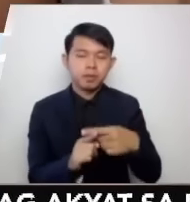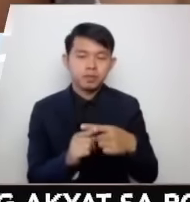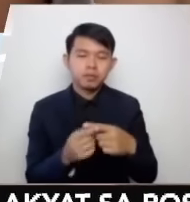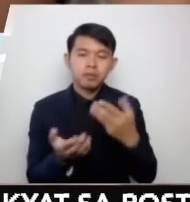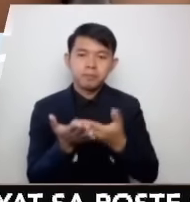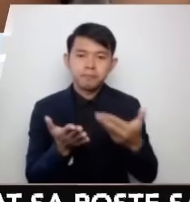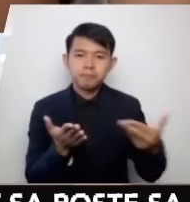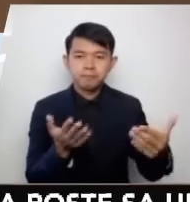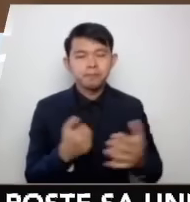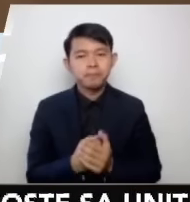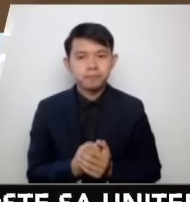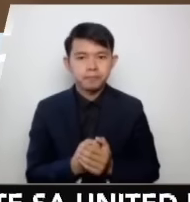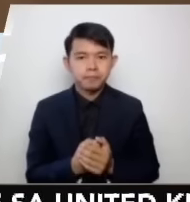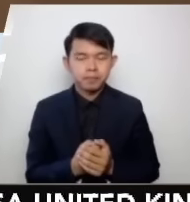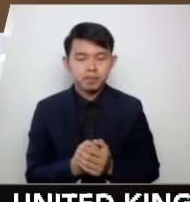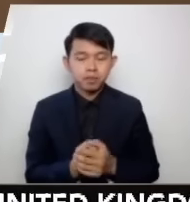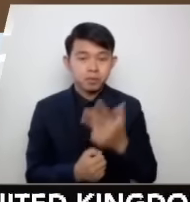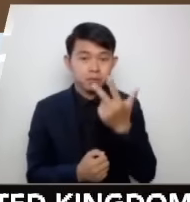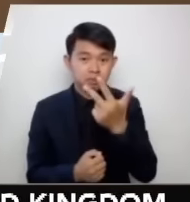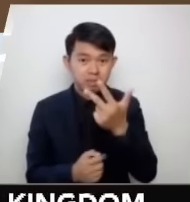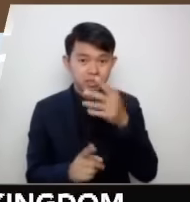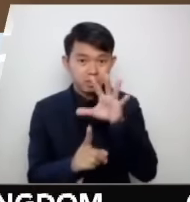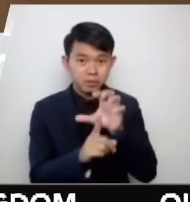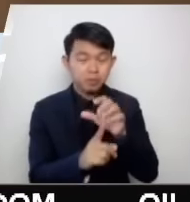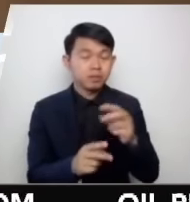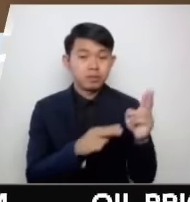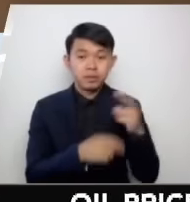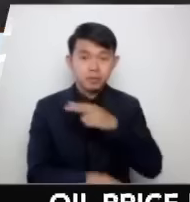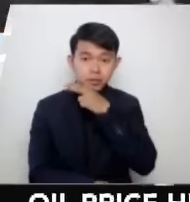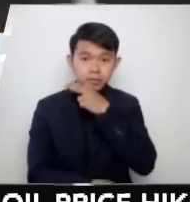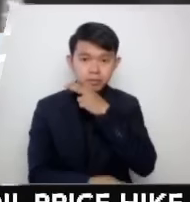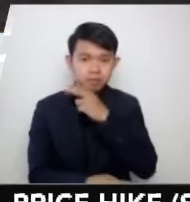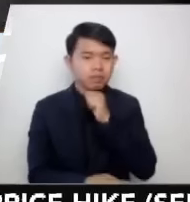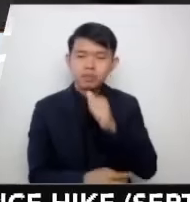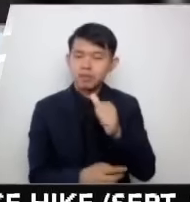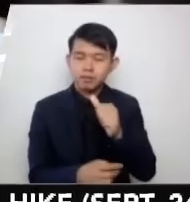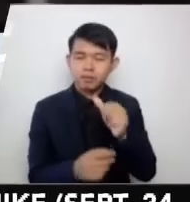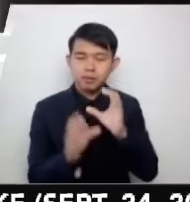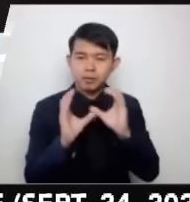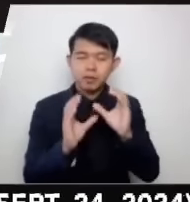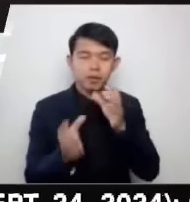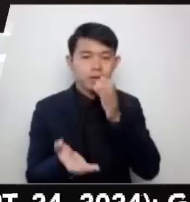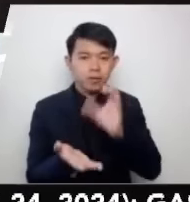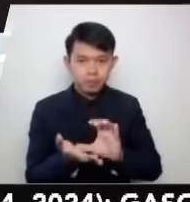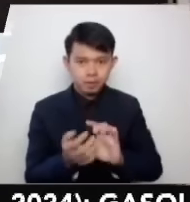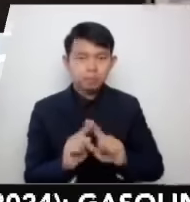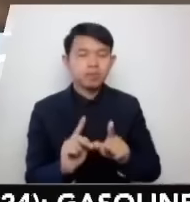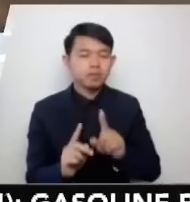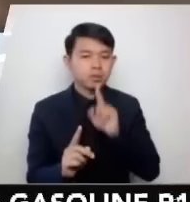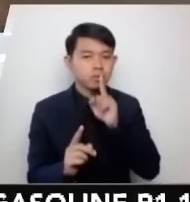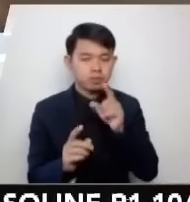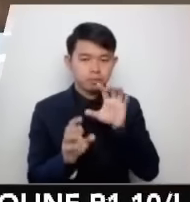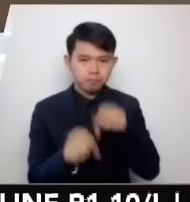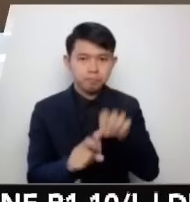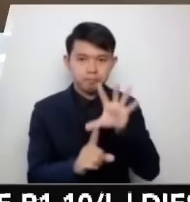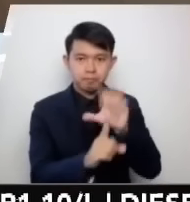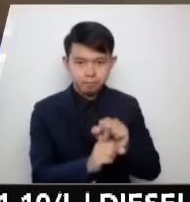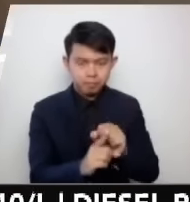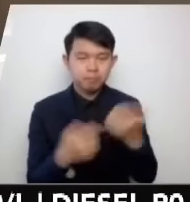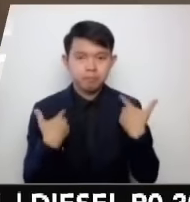ng kamera ang tatlo pero aminado sila sa paggamit ng illegal na droga. Sasampahan sila ng karampatang reklamo.